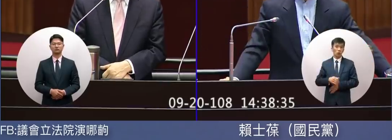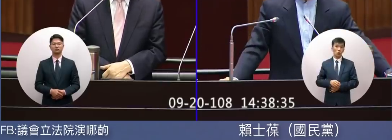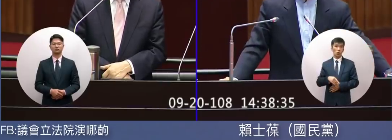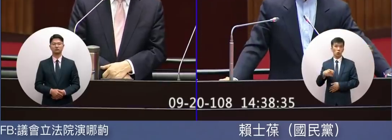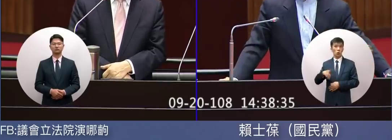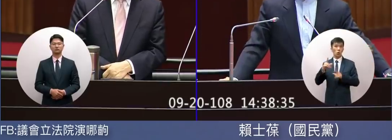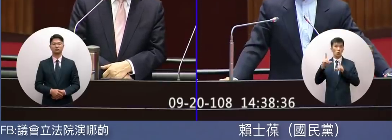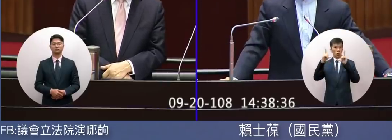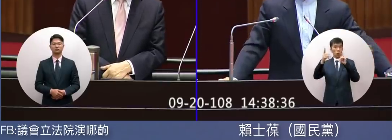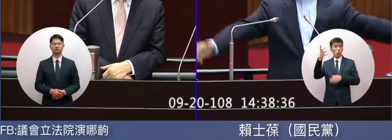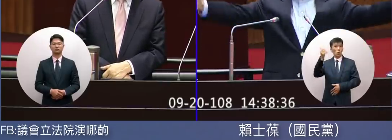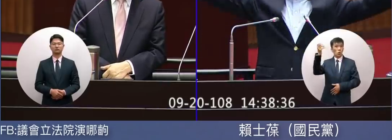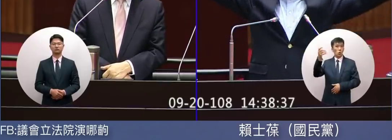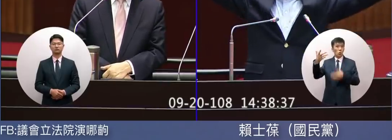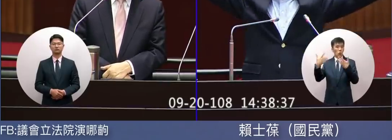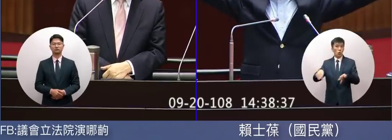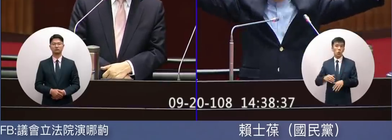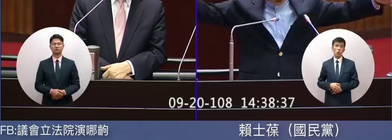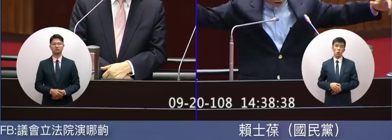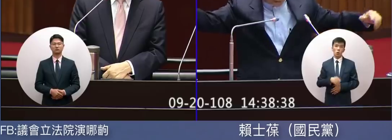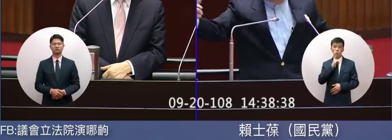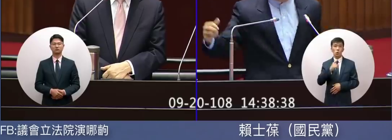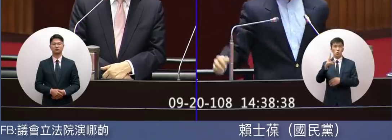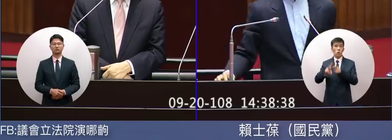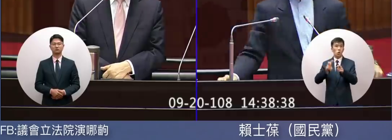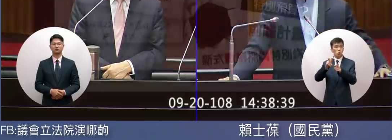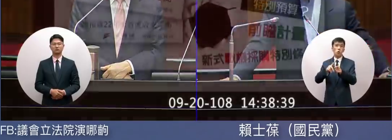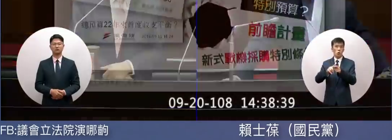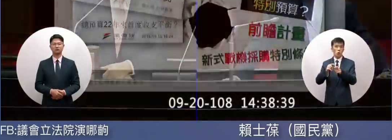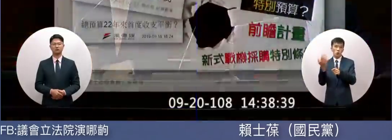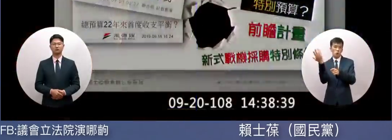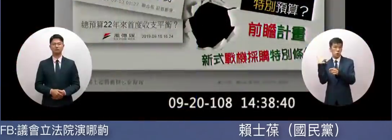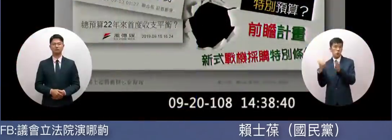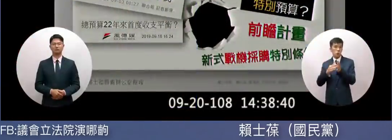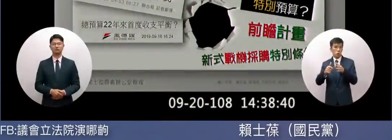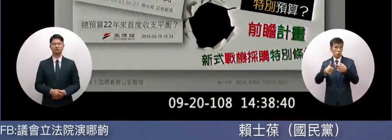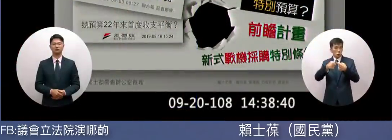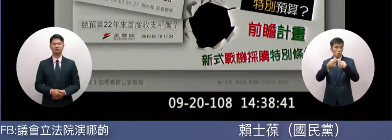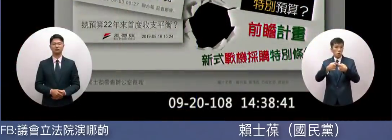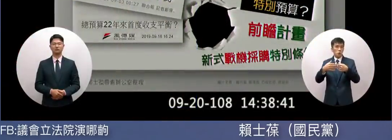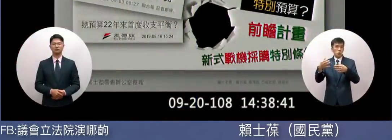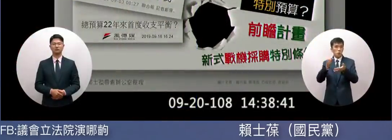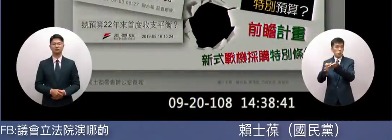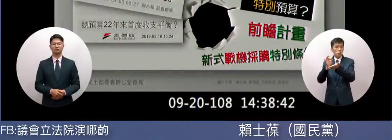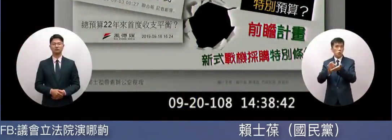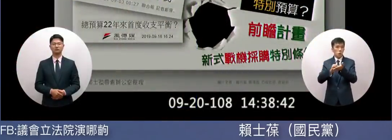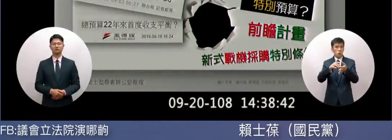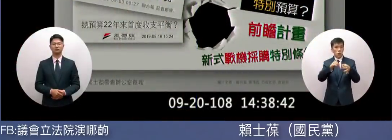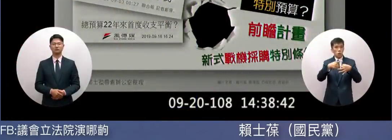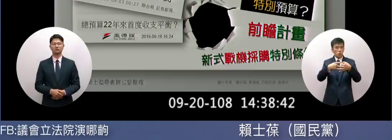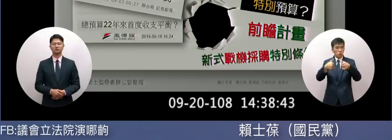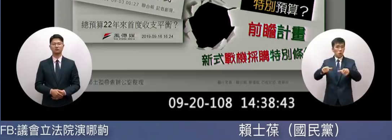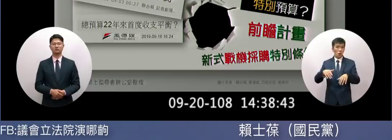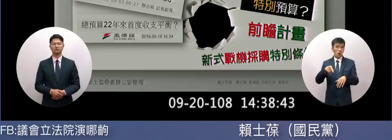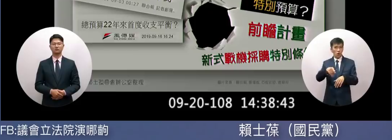啊！说23年首次平衡啦，寡占都寡占啦，现在